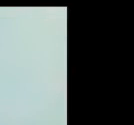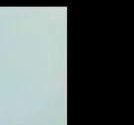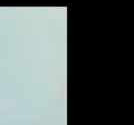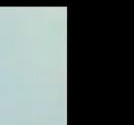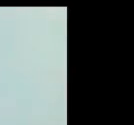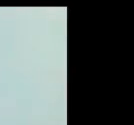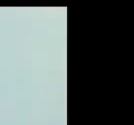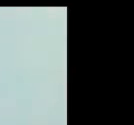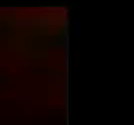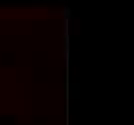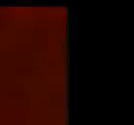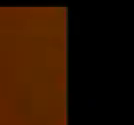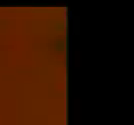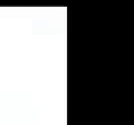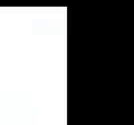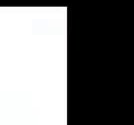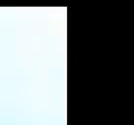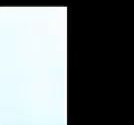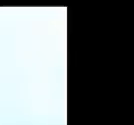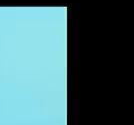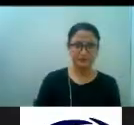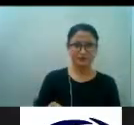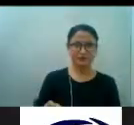हजुर, यहाँहरू सबैजना उपस्थित